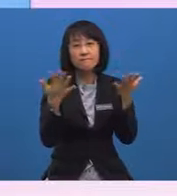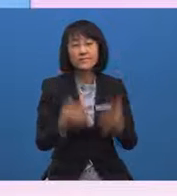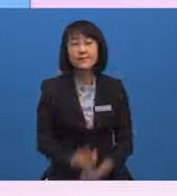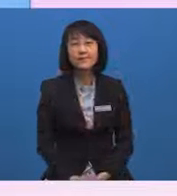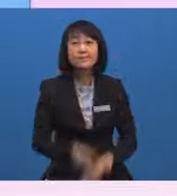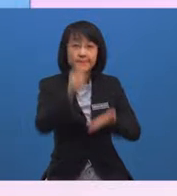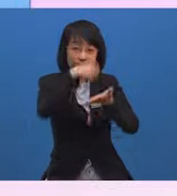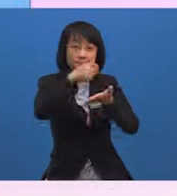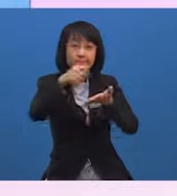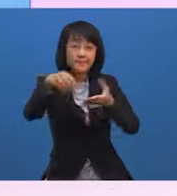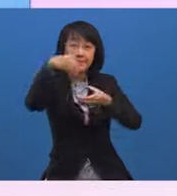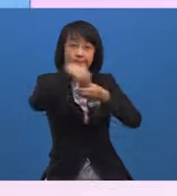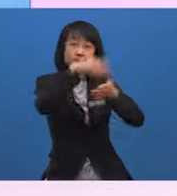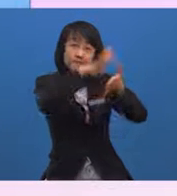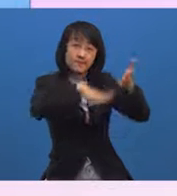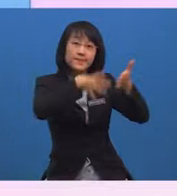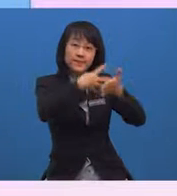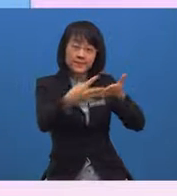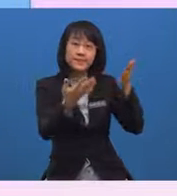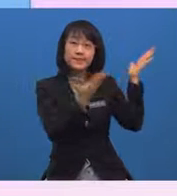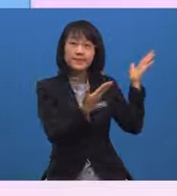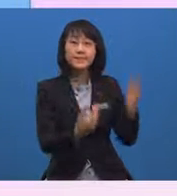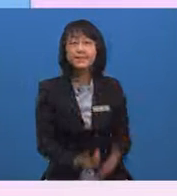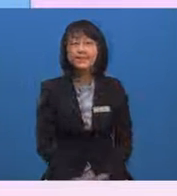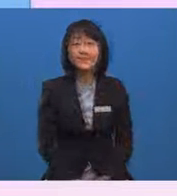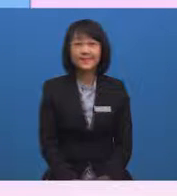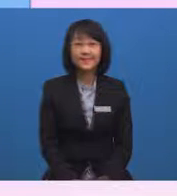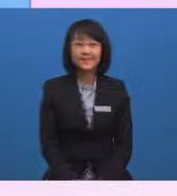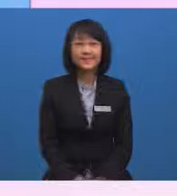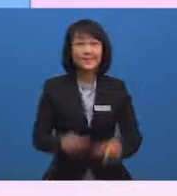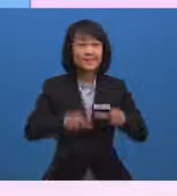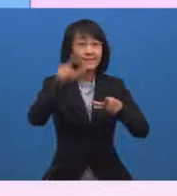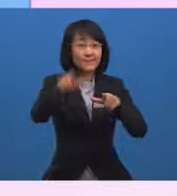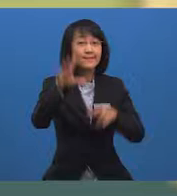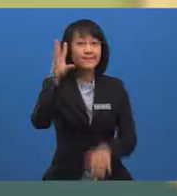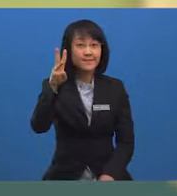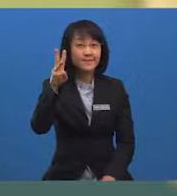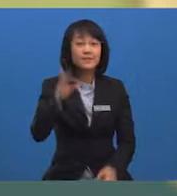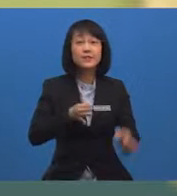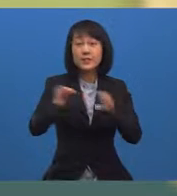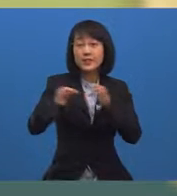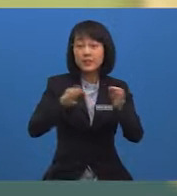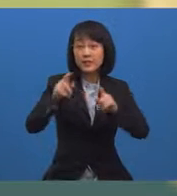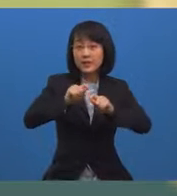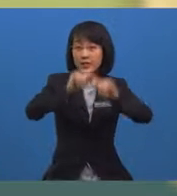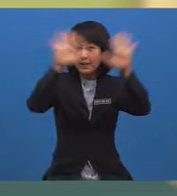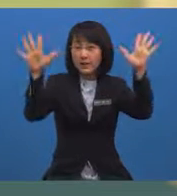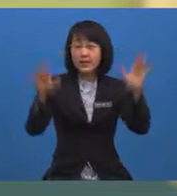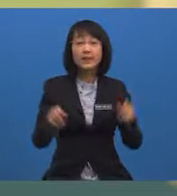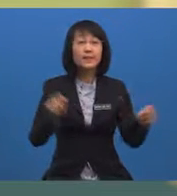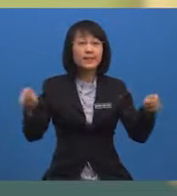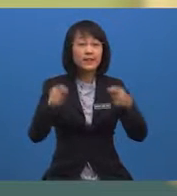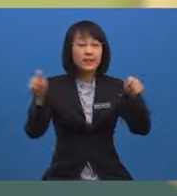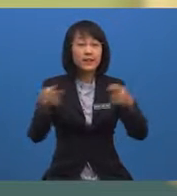right di jadual seperti di dalam skrin ini. Langkah keenam, terangkan tindakan